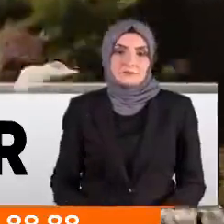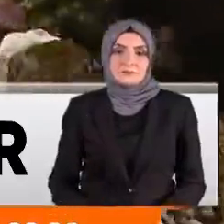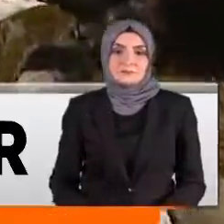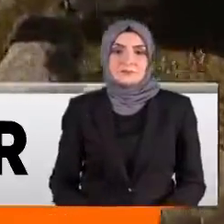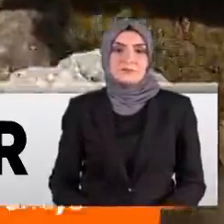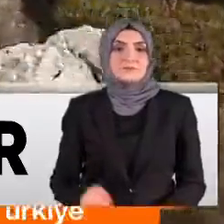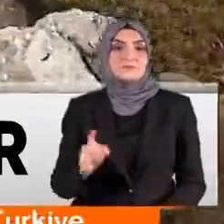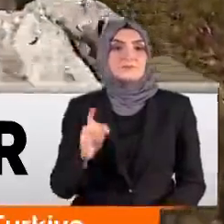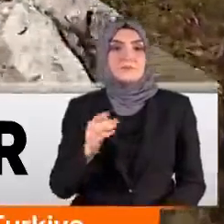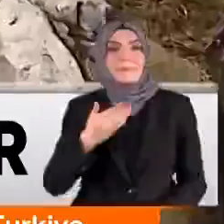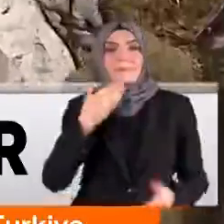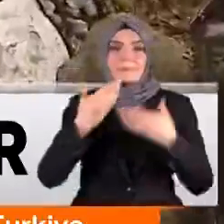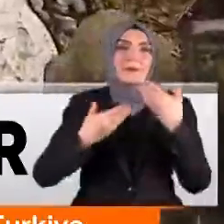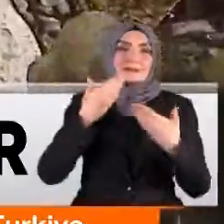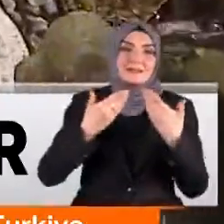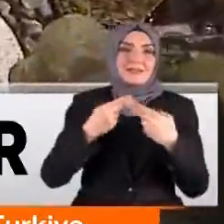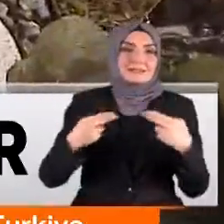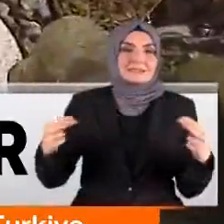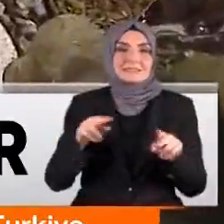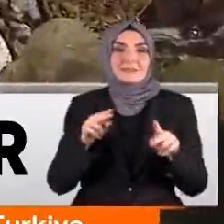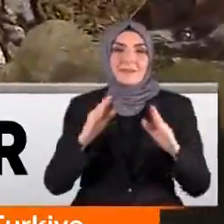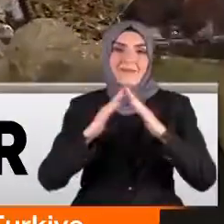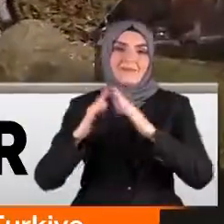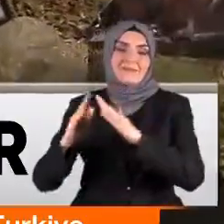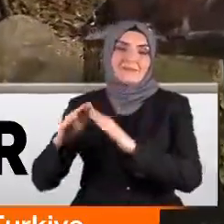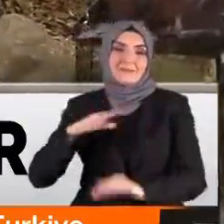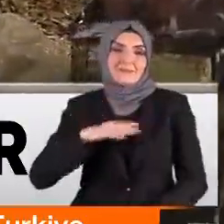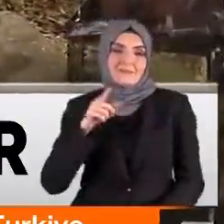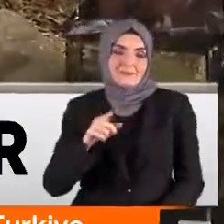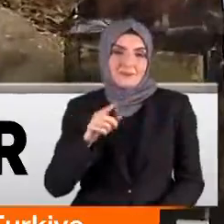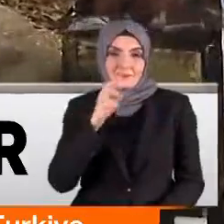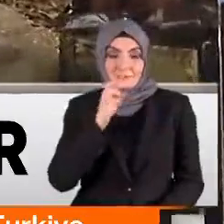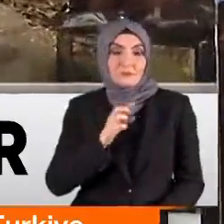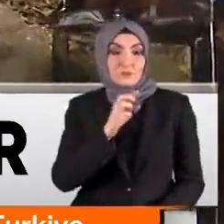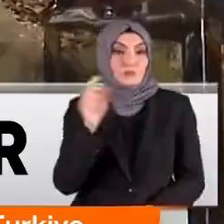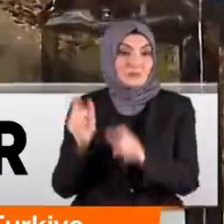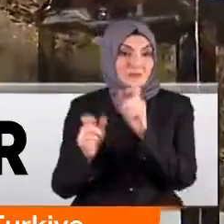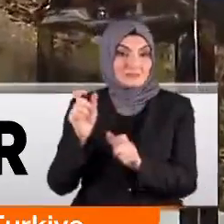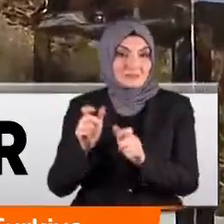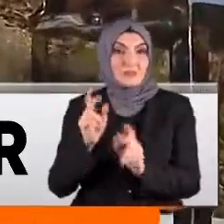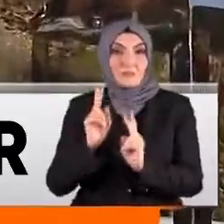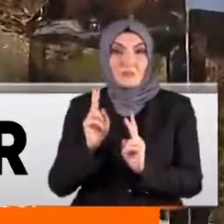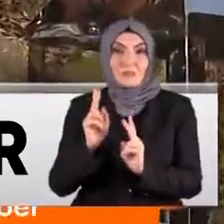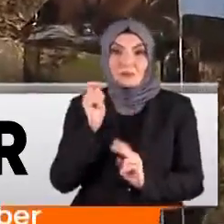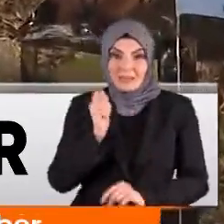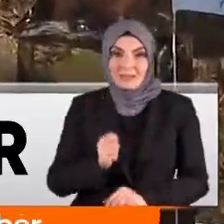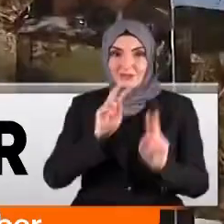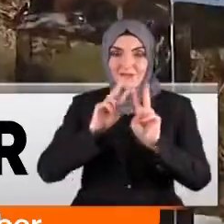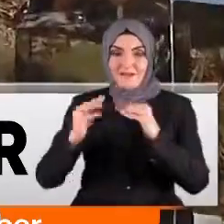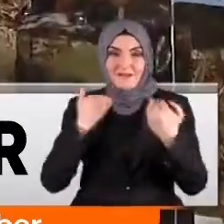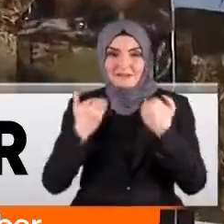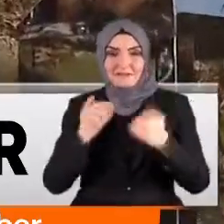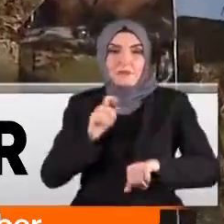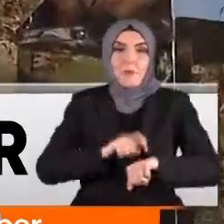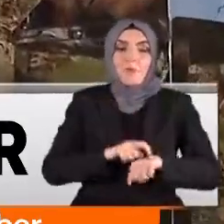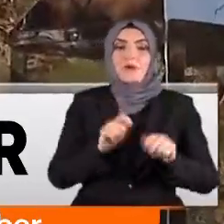burada. Ancak dolandırıcı bu otelin de sitesini kopyaladığı için maalesef bazı mağdurlar ortaya çıktı. Özellikle son aylarda daha